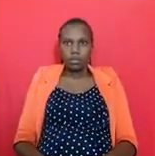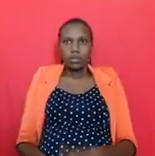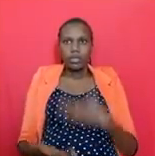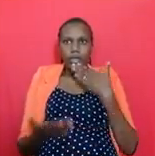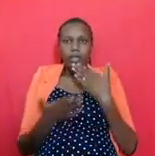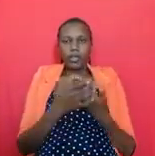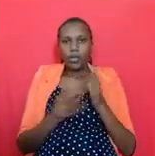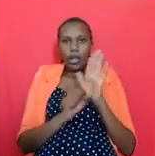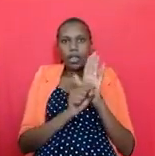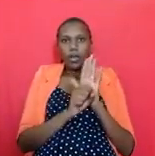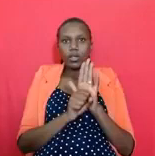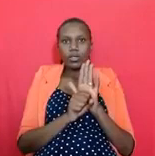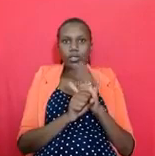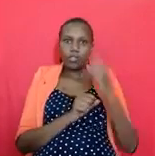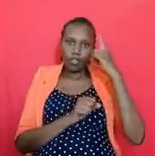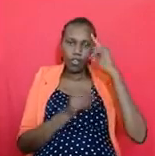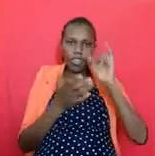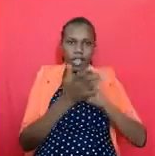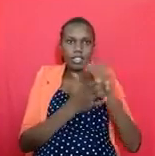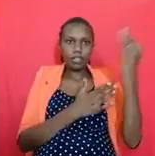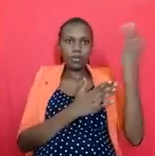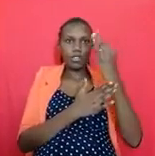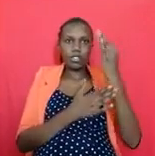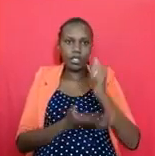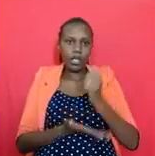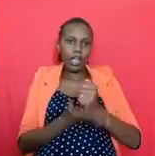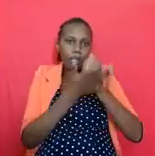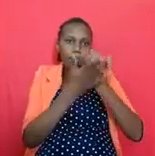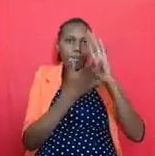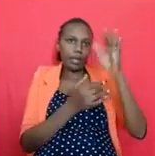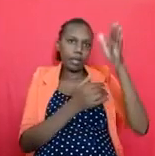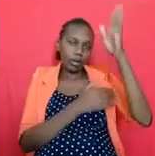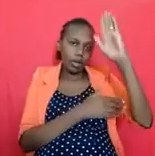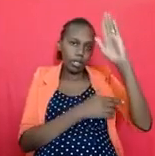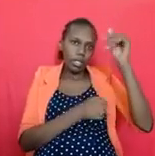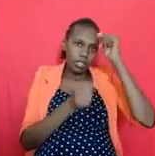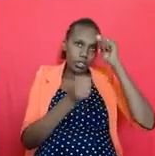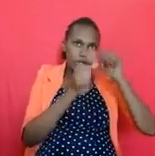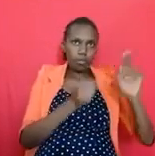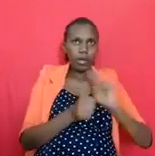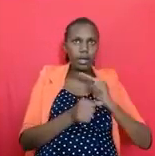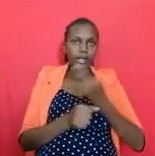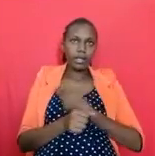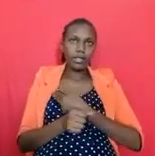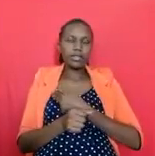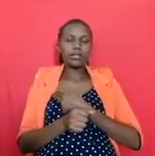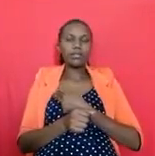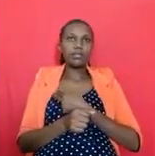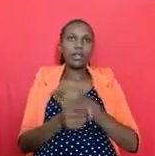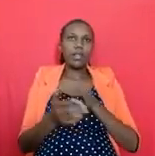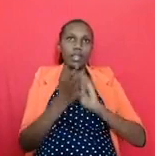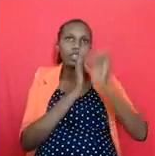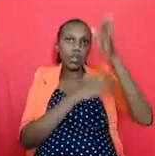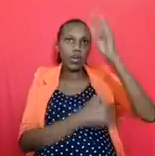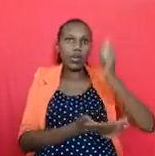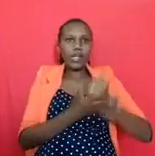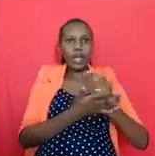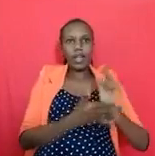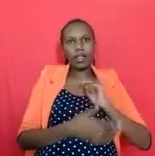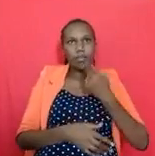kimuno canon Catherine ni du wagutethio ni ngai gutulirikania ngai